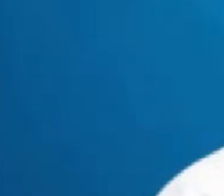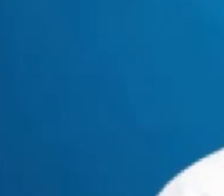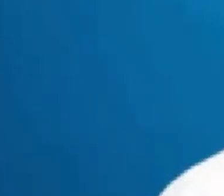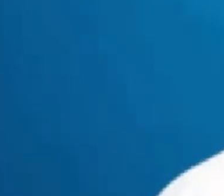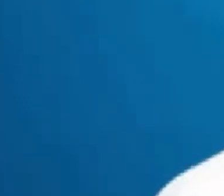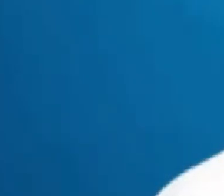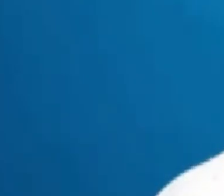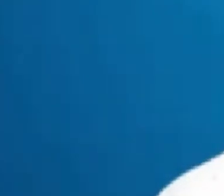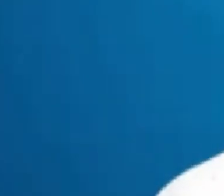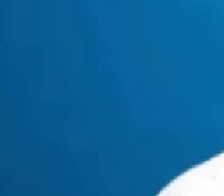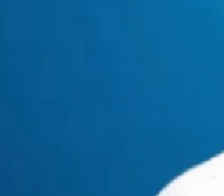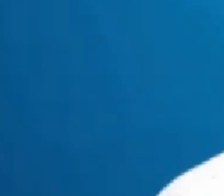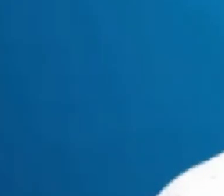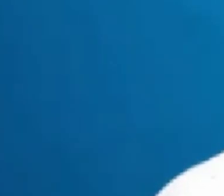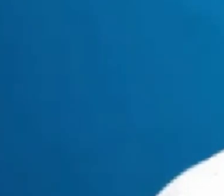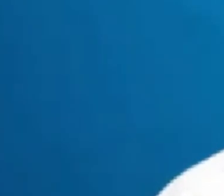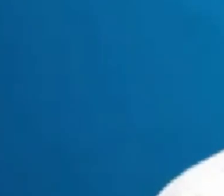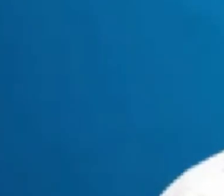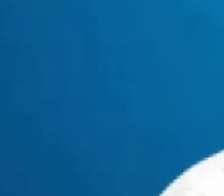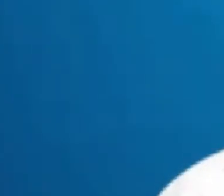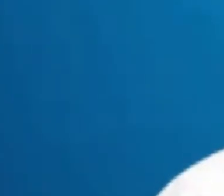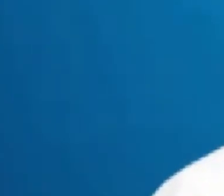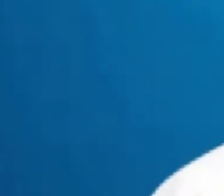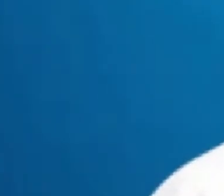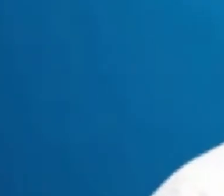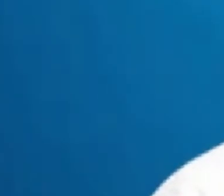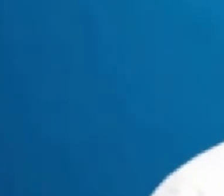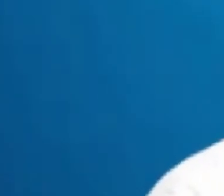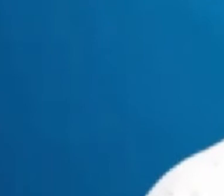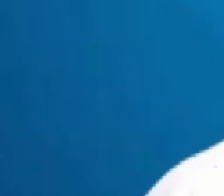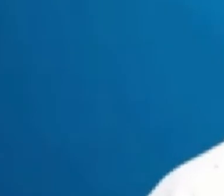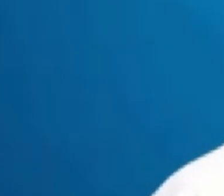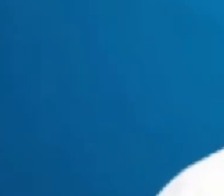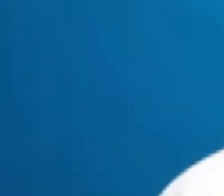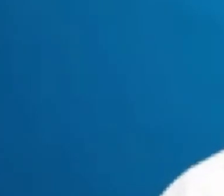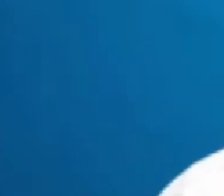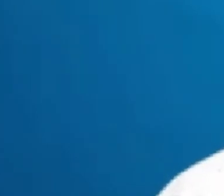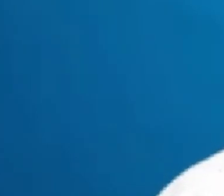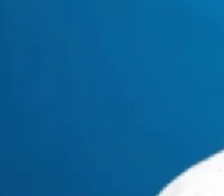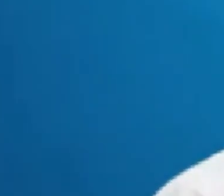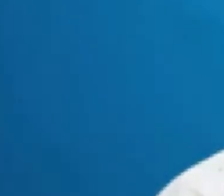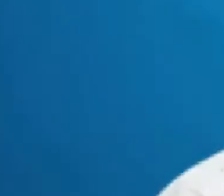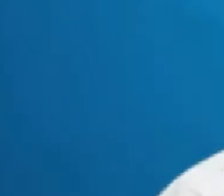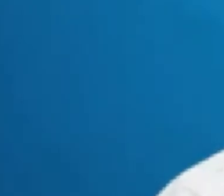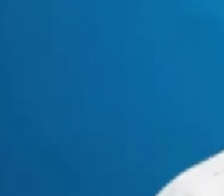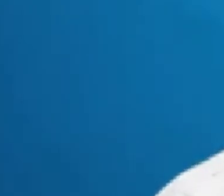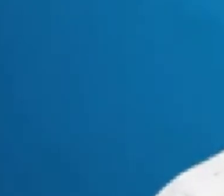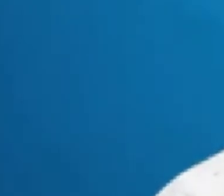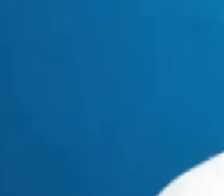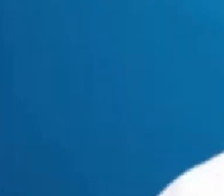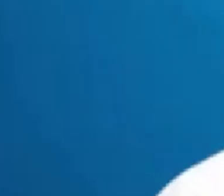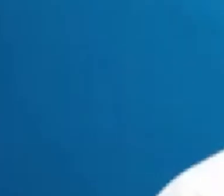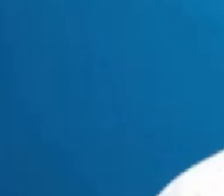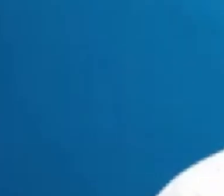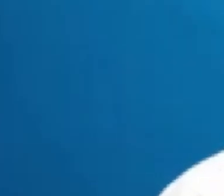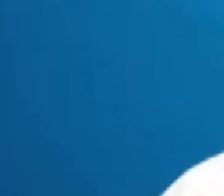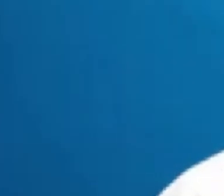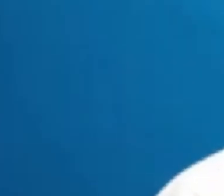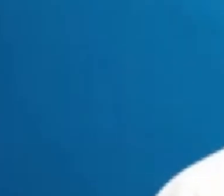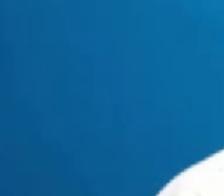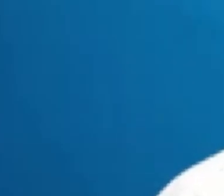selama alam bagi kita semuanya sedang rasanya kita boleh kembali berjumpa pada malam hari